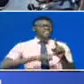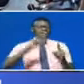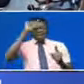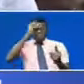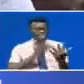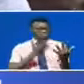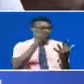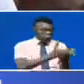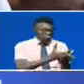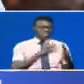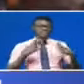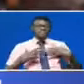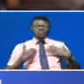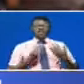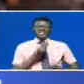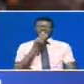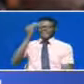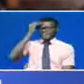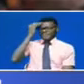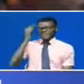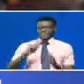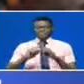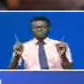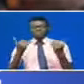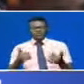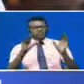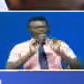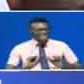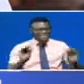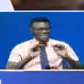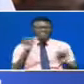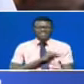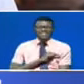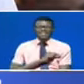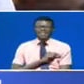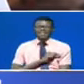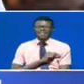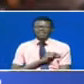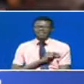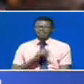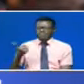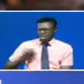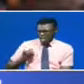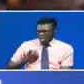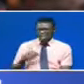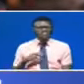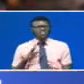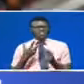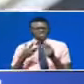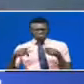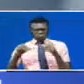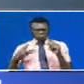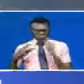kati. Leo hii tunaona jamii yetu imeelimika. Katika kutoka swala la kumkata kabisa mwanamke kile kiungo chake cha siri, sasa hivi